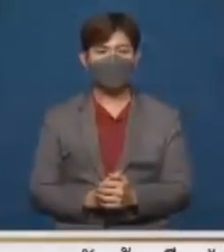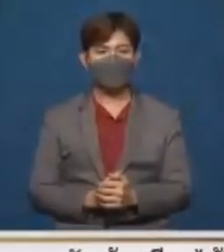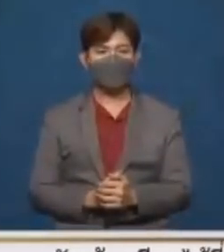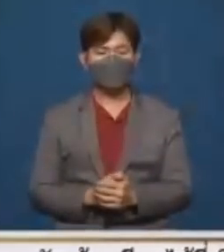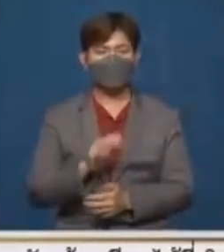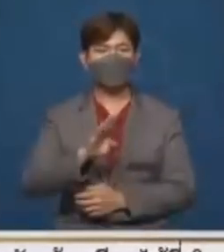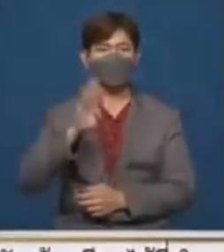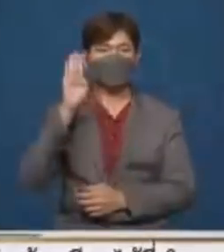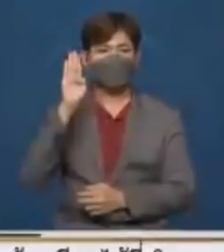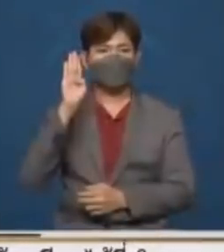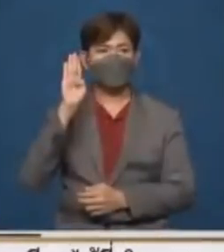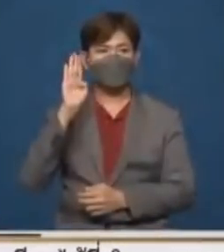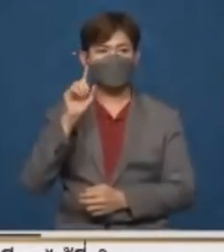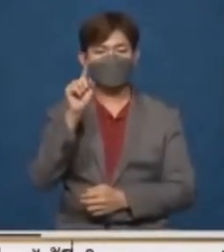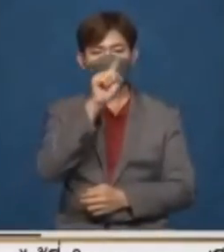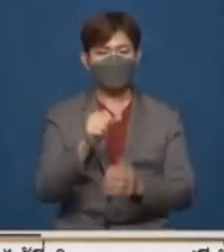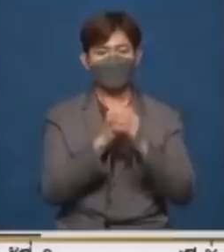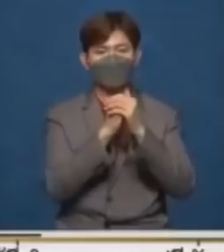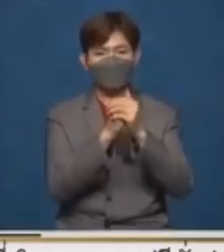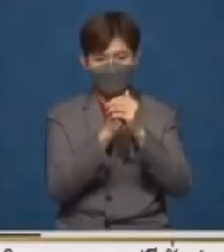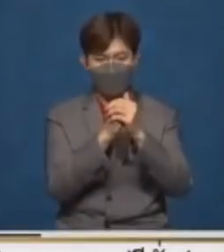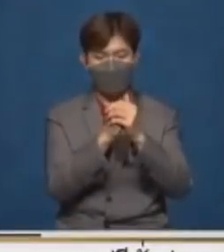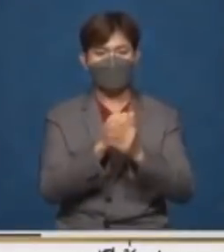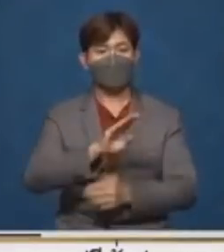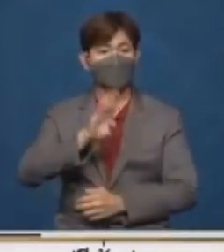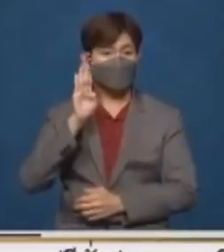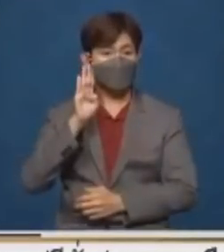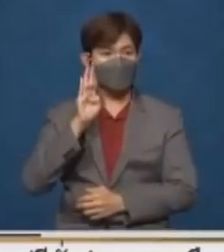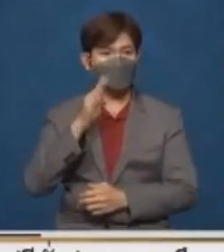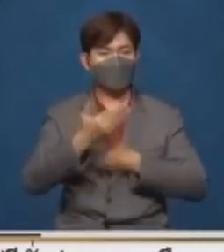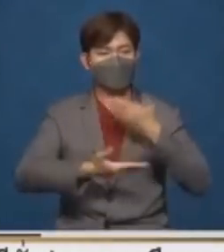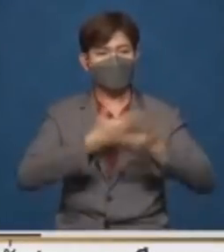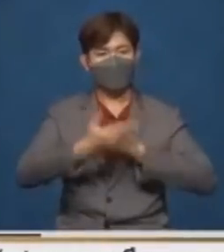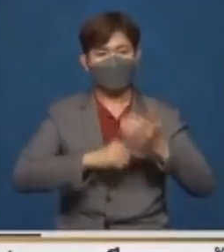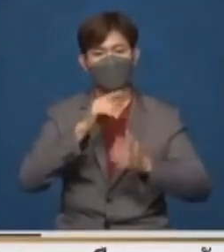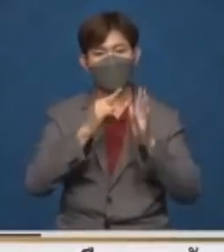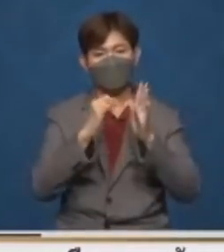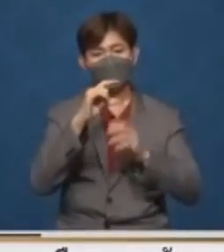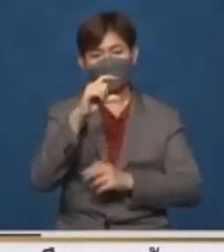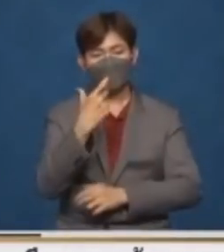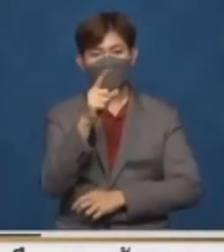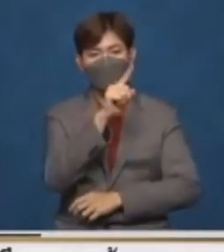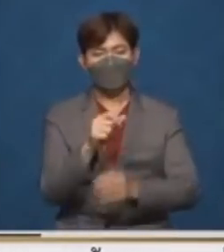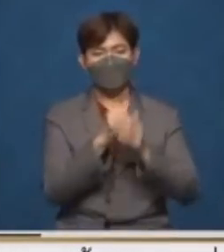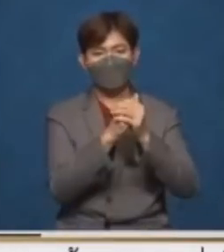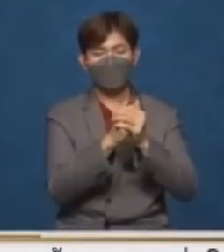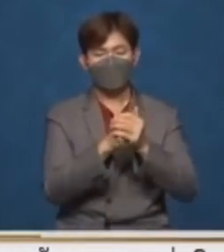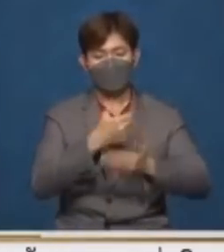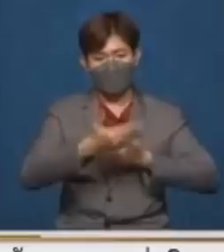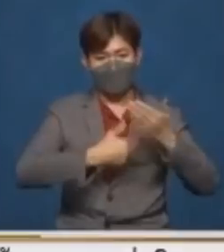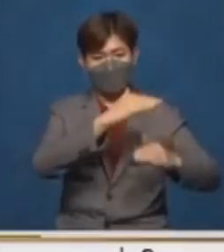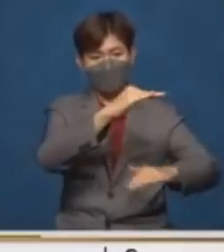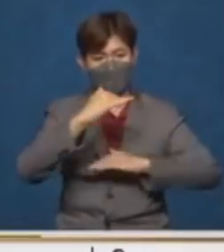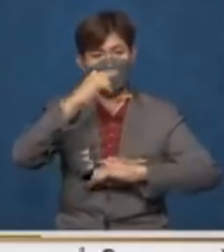บริษัทชิโวักบายโเทค ที่ขายวักซีนยี่ห้อชิโนวกให้กับทางการไทยเจ้า